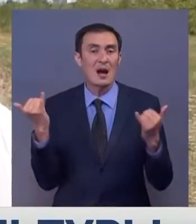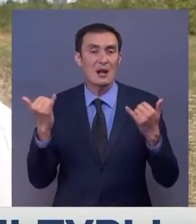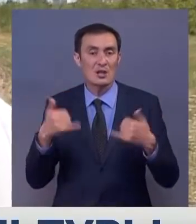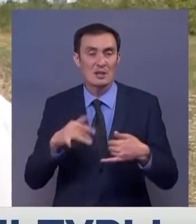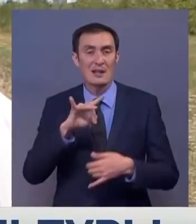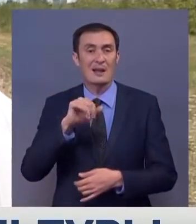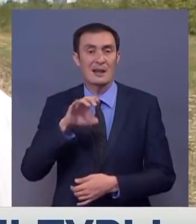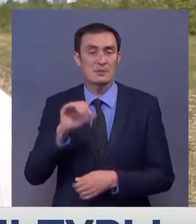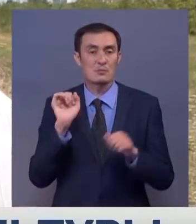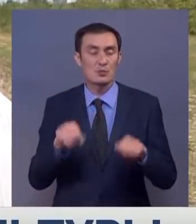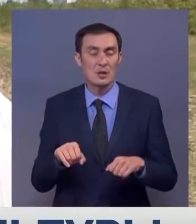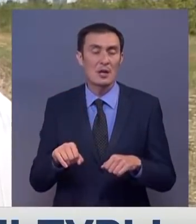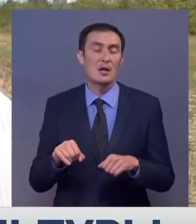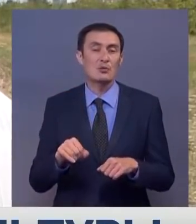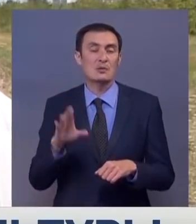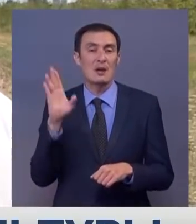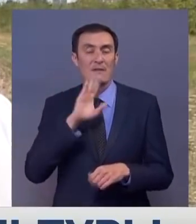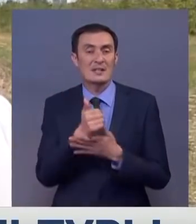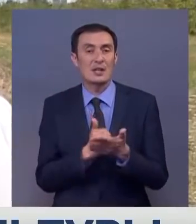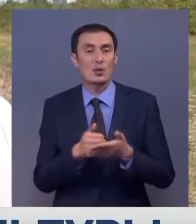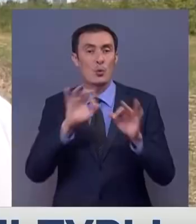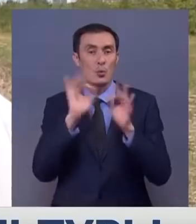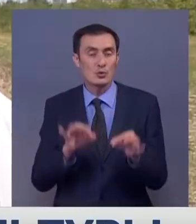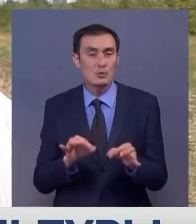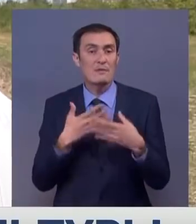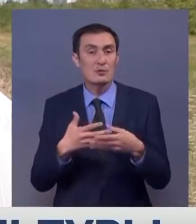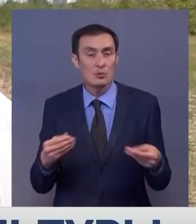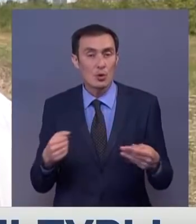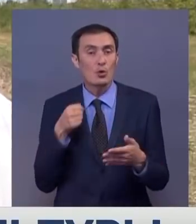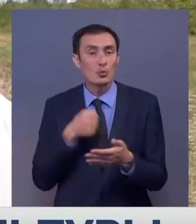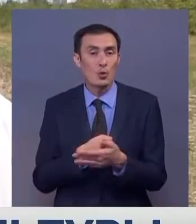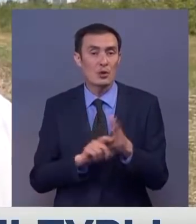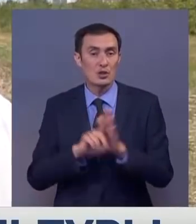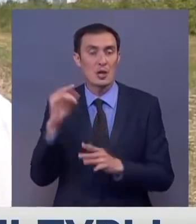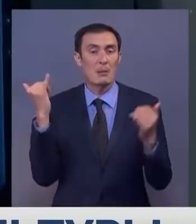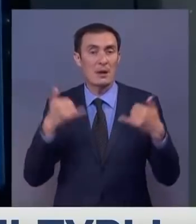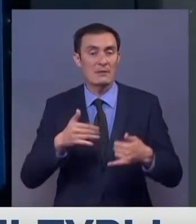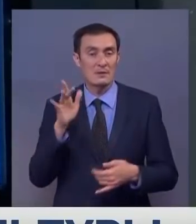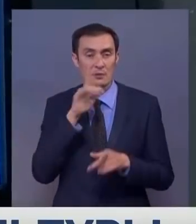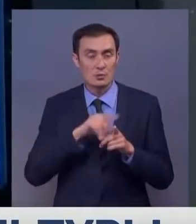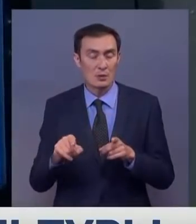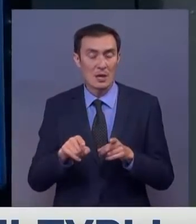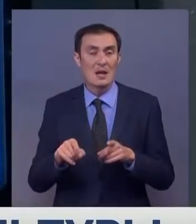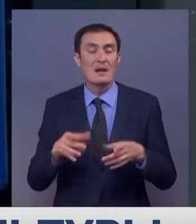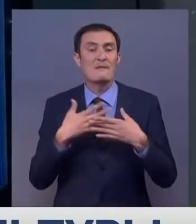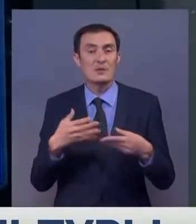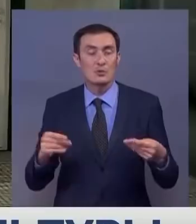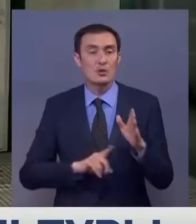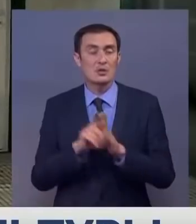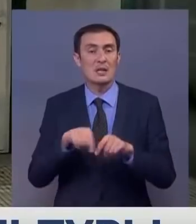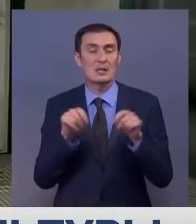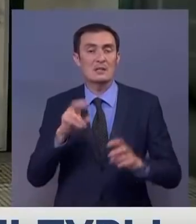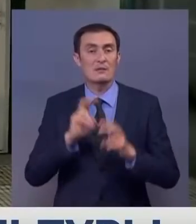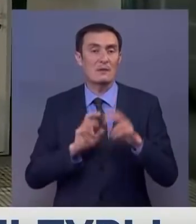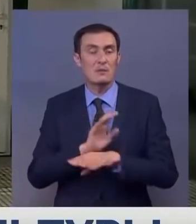для рапса можем проводить благозарядку осенью и весной до начала основного поливного сезона. Весной в Талдыкургане открылся завод